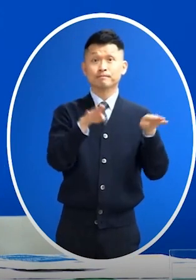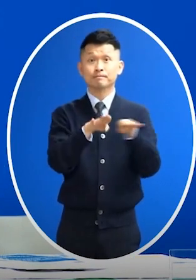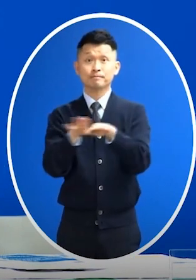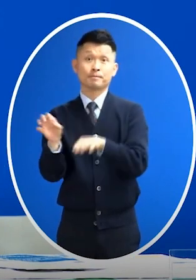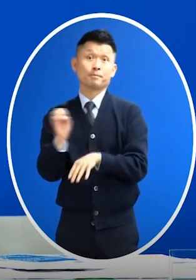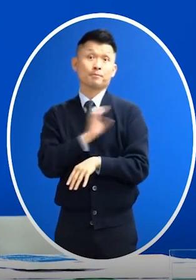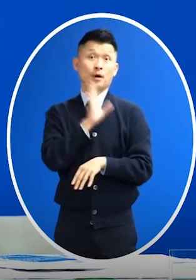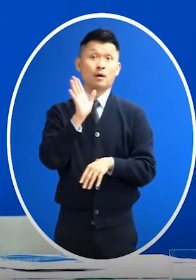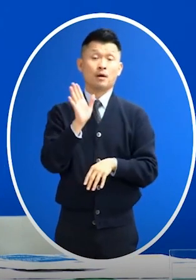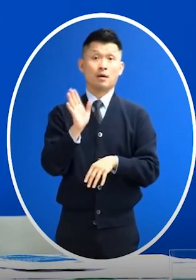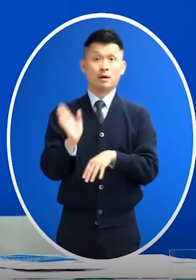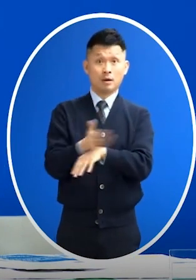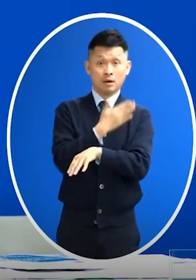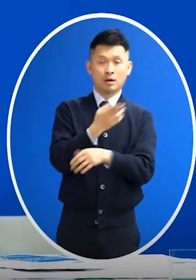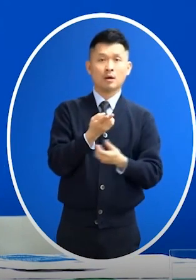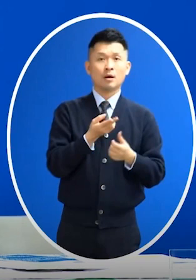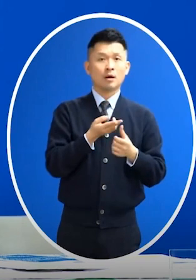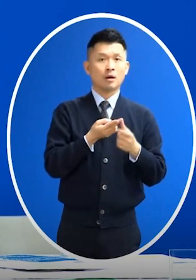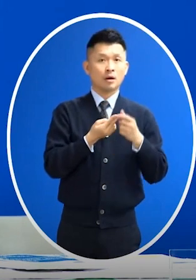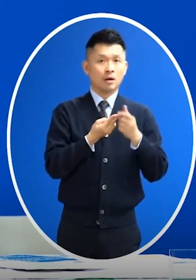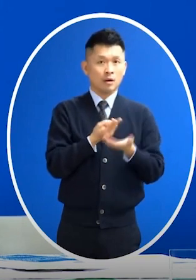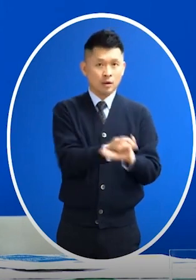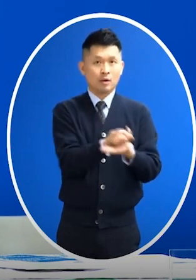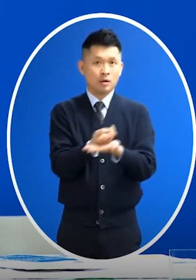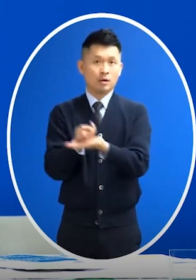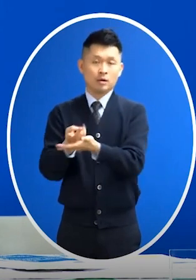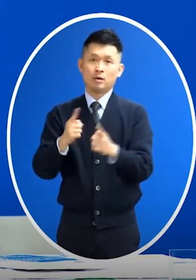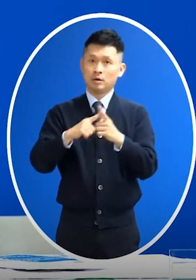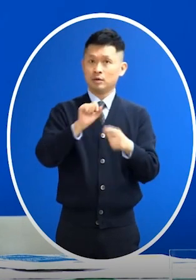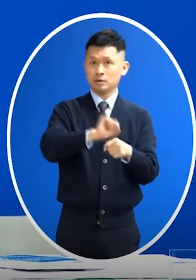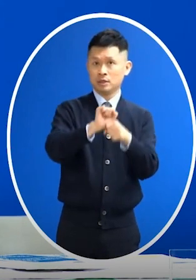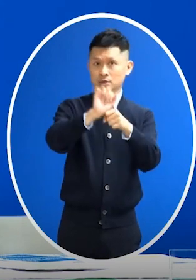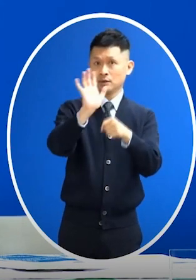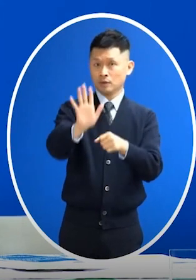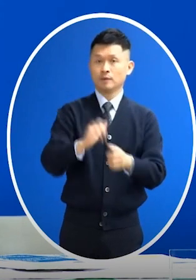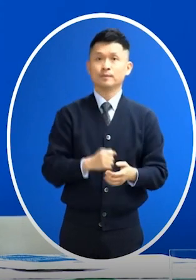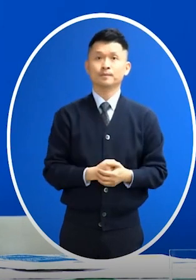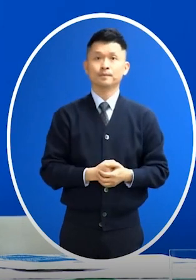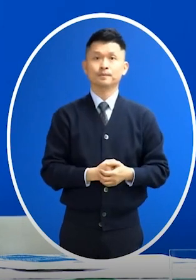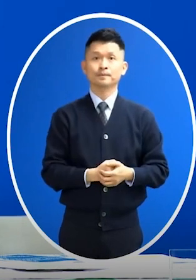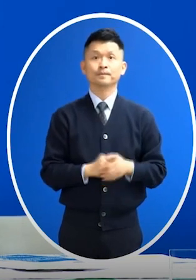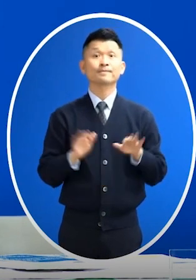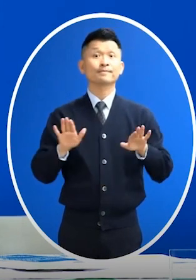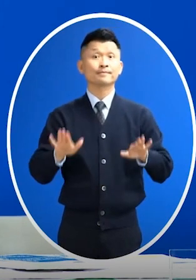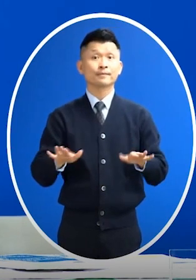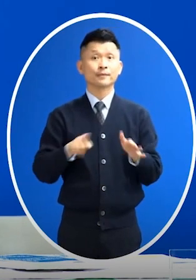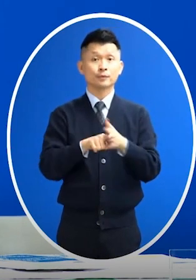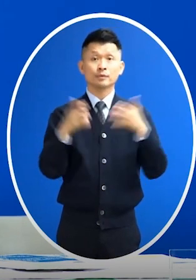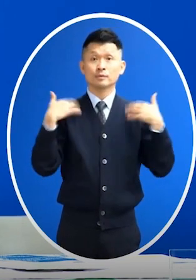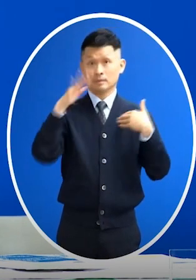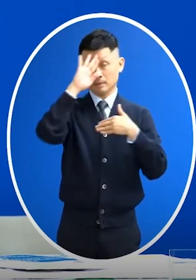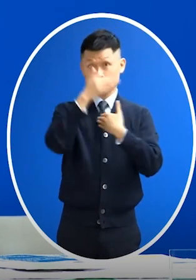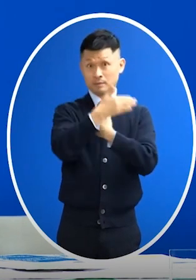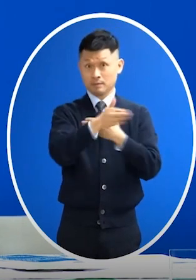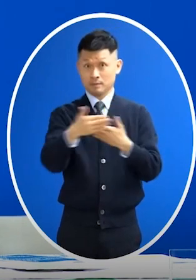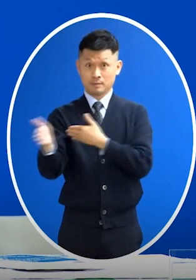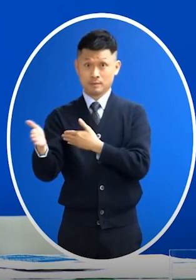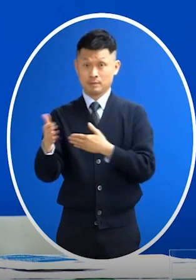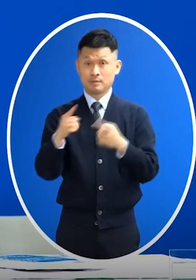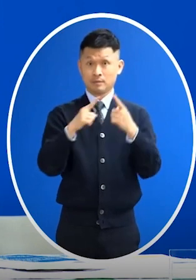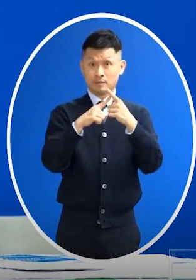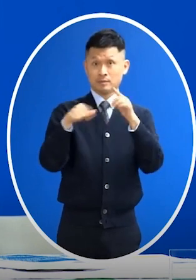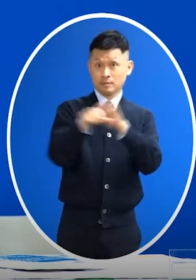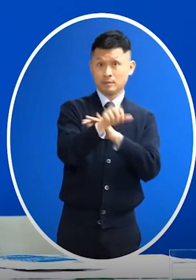实我们的这个收治人数是有看到有增加，目前我们今天的这个专责病房的收治数是来